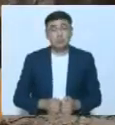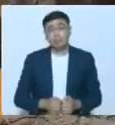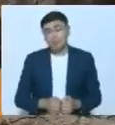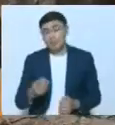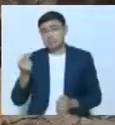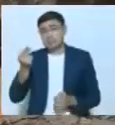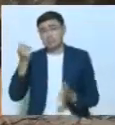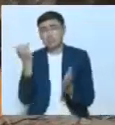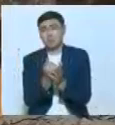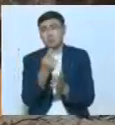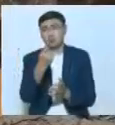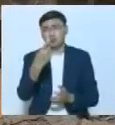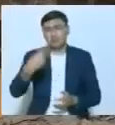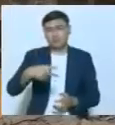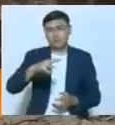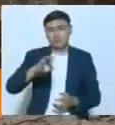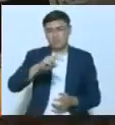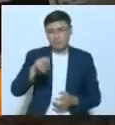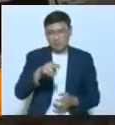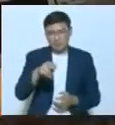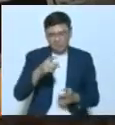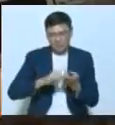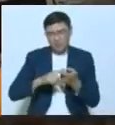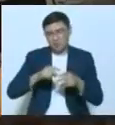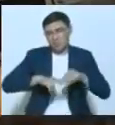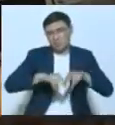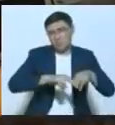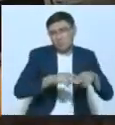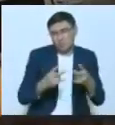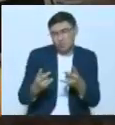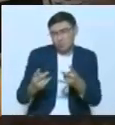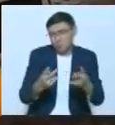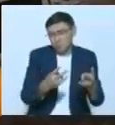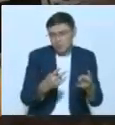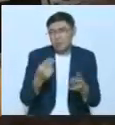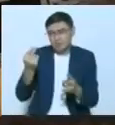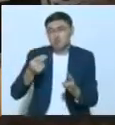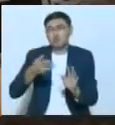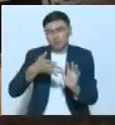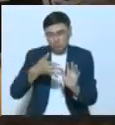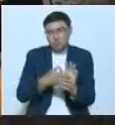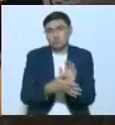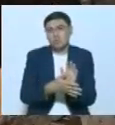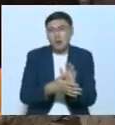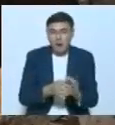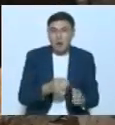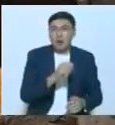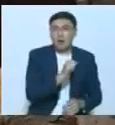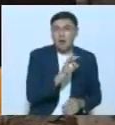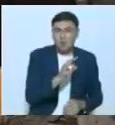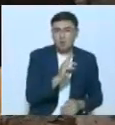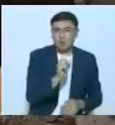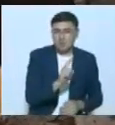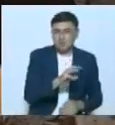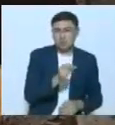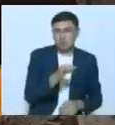Средства в размере 120 миллиардов тенге, необходимые для строительства водоопреснительной установки, полностью выделены. Заказчик АО «Казмунайгаз».